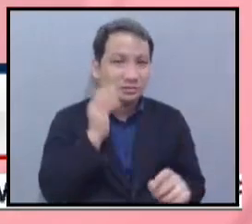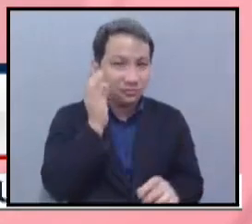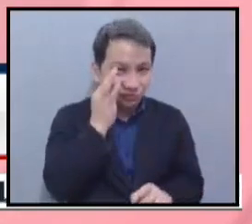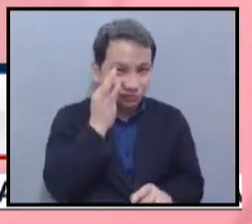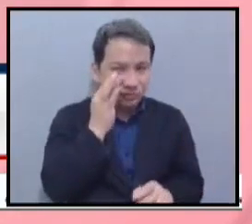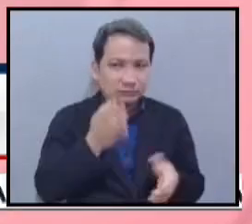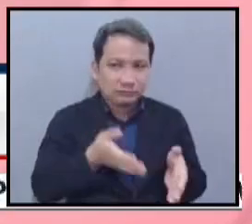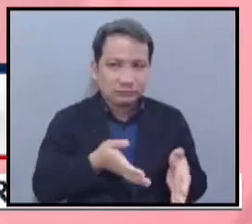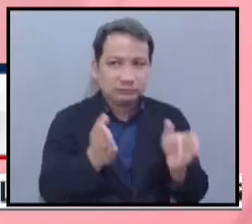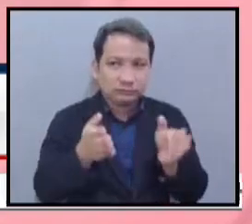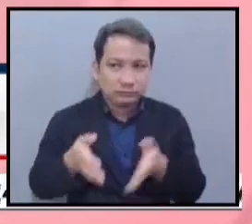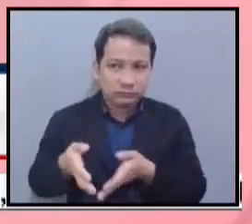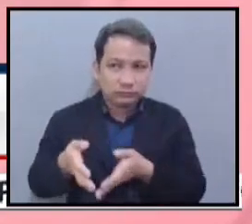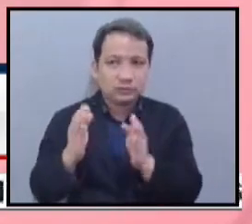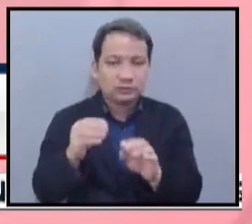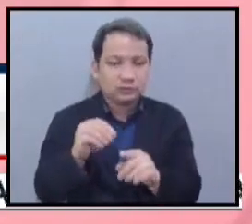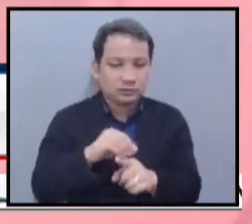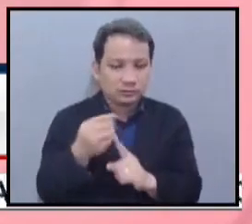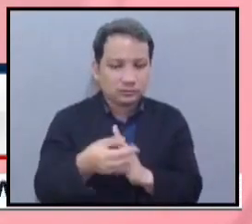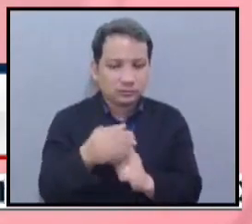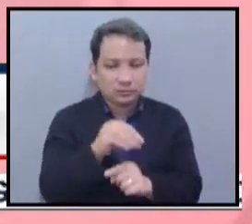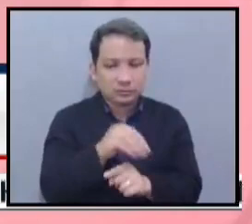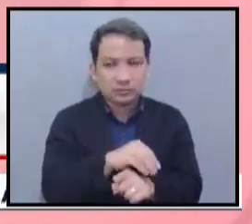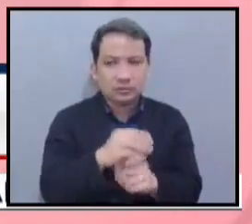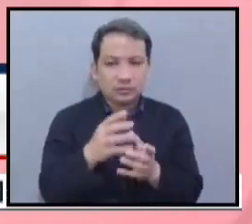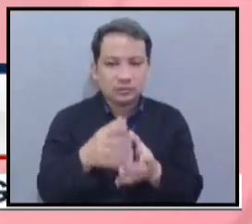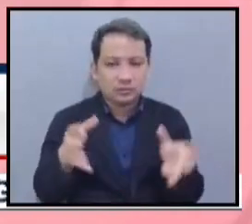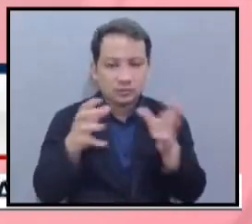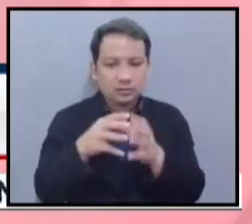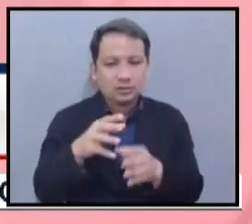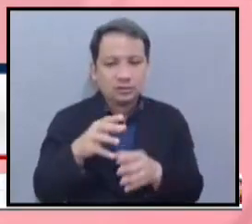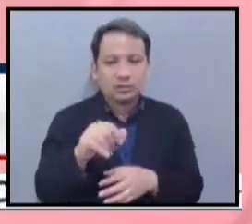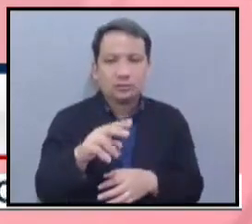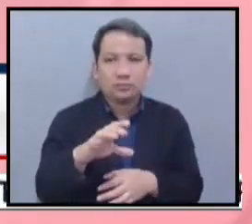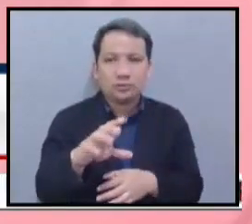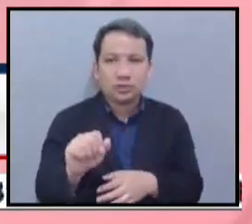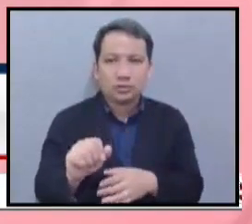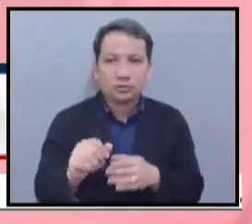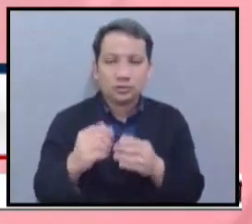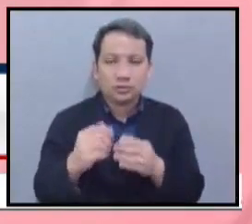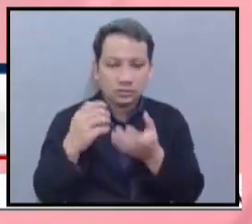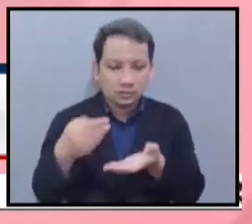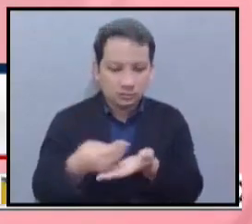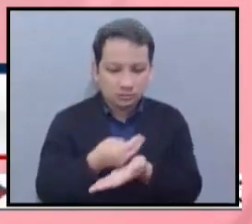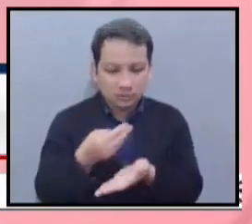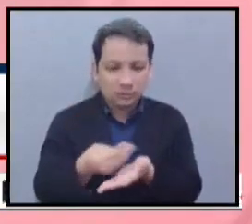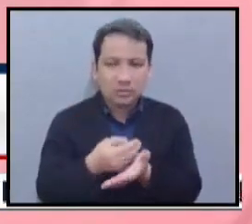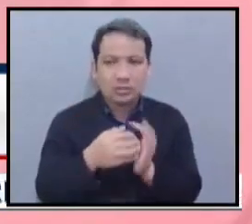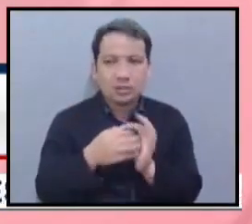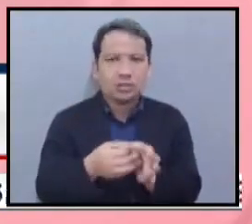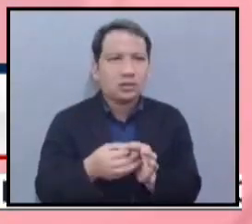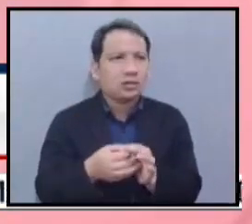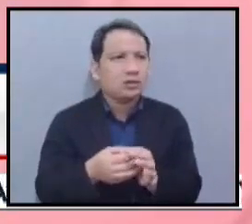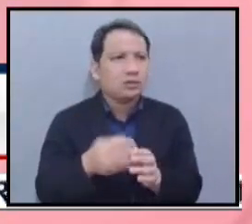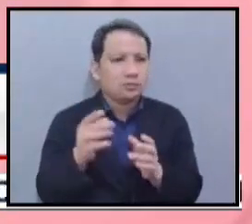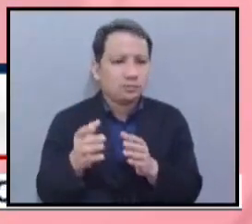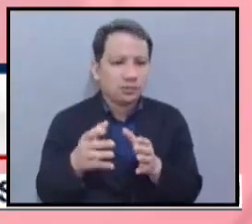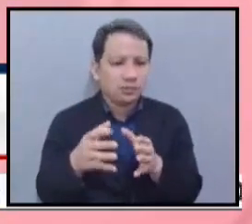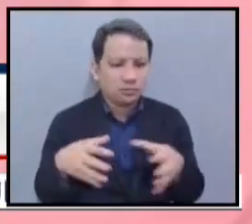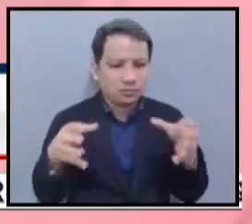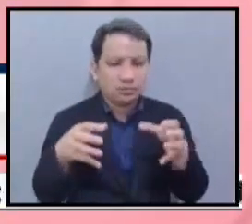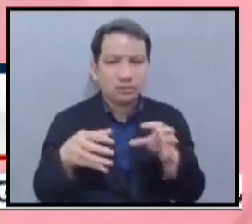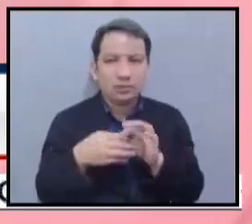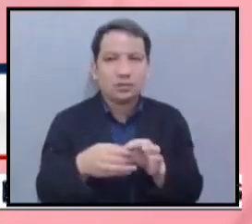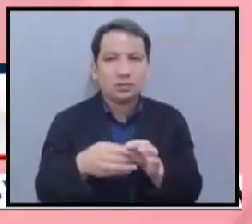dito saging, melon, avocado, mangga, at mayroon din papaya. Ilan lang yan sa mga prutas